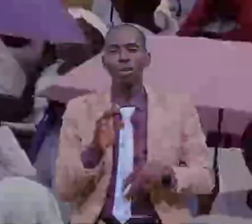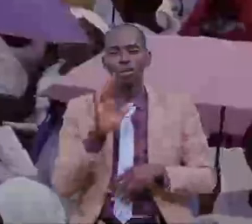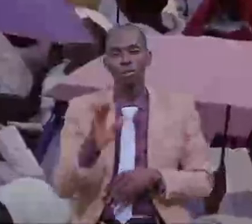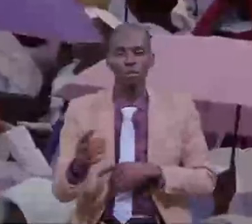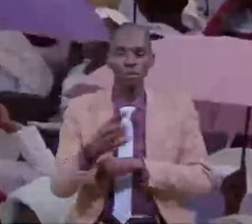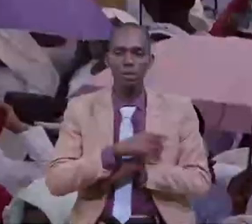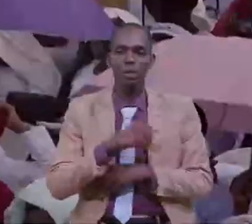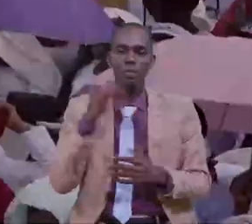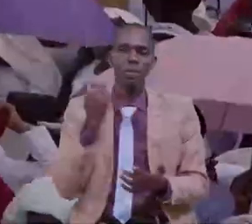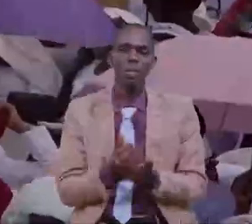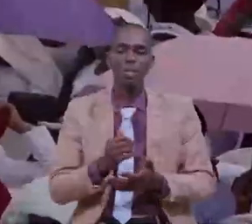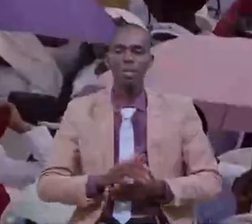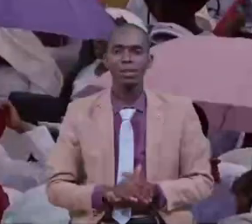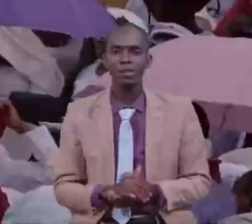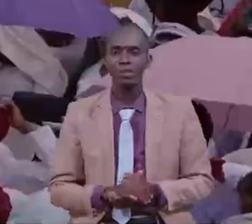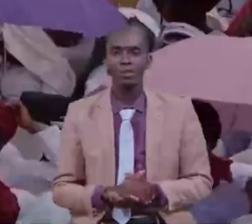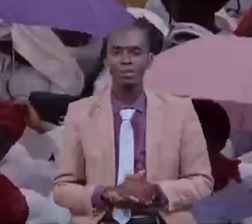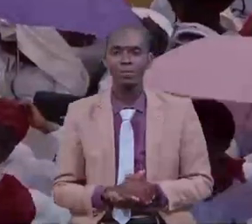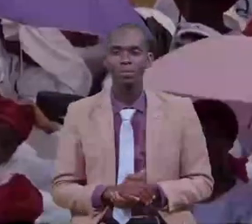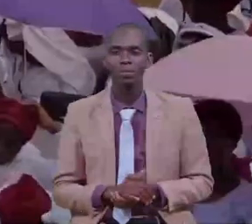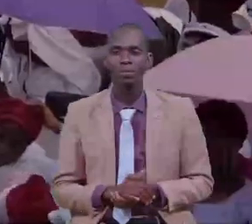Le champion de tes jours.